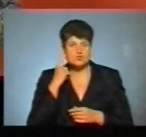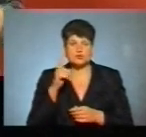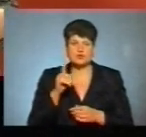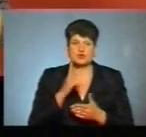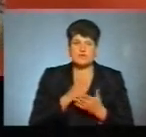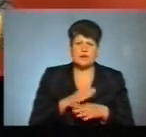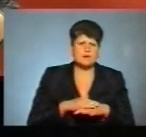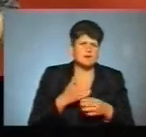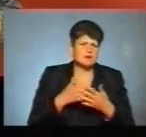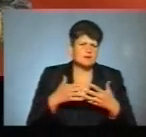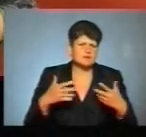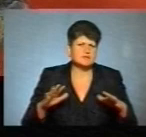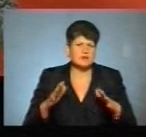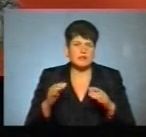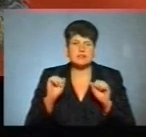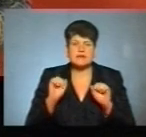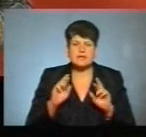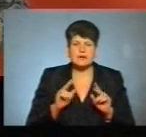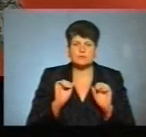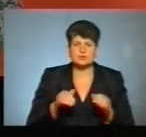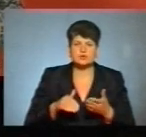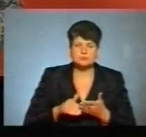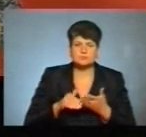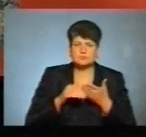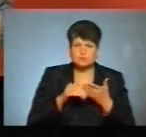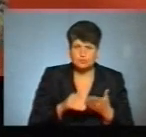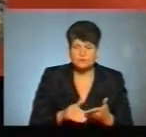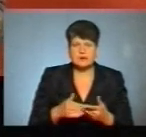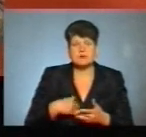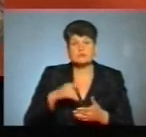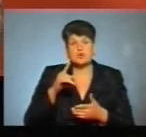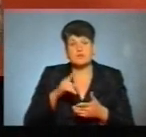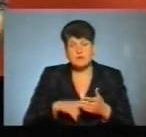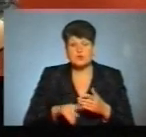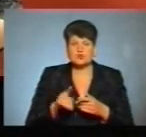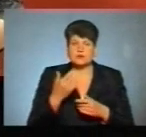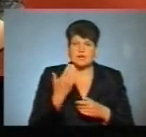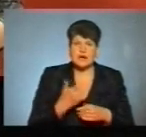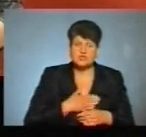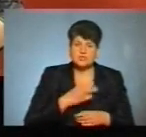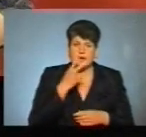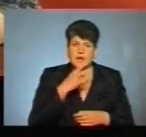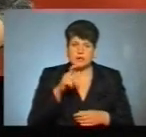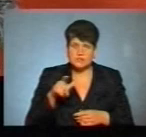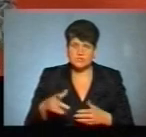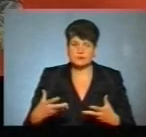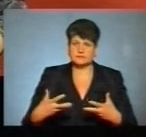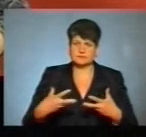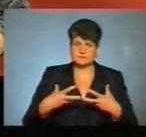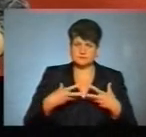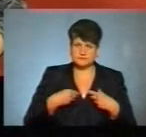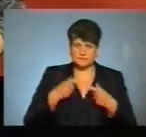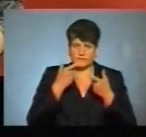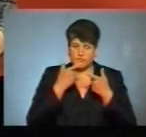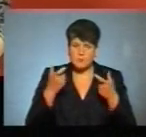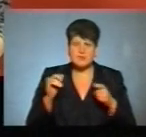є маса варіантів, яким чином можна долучитися, допомогти. Сподіваюся, що наші глядачі десь надихнулися цією